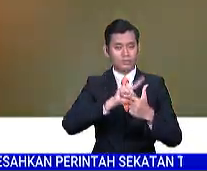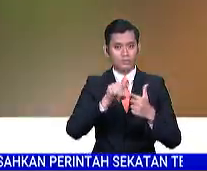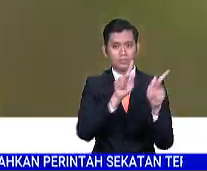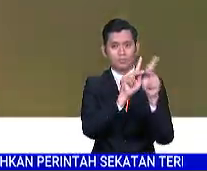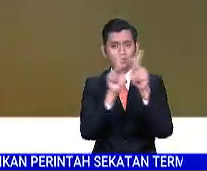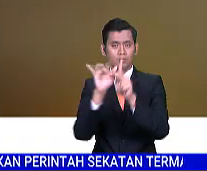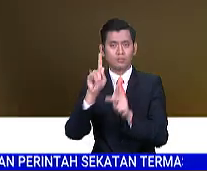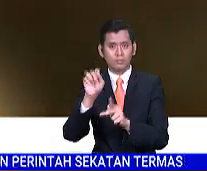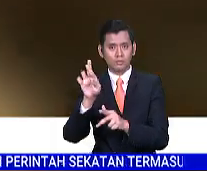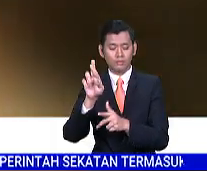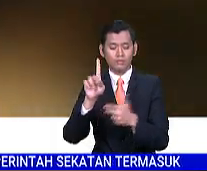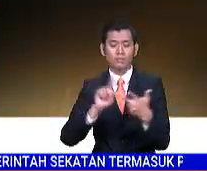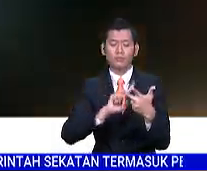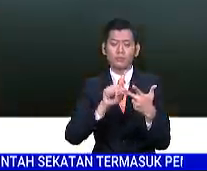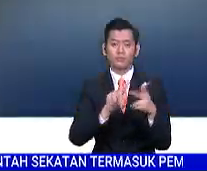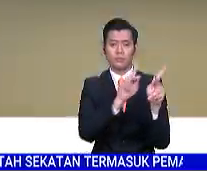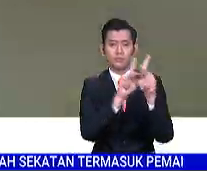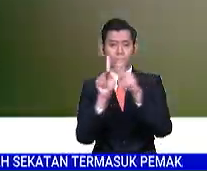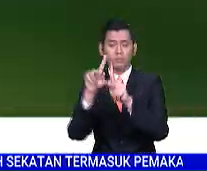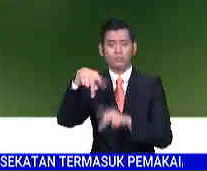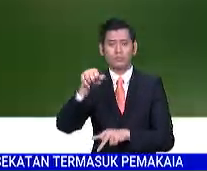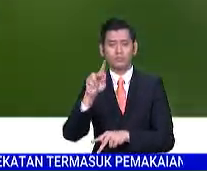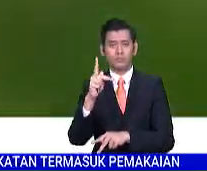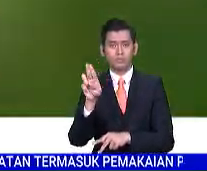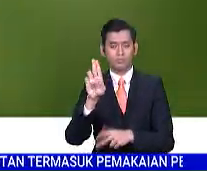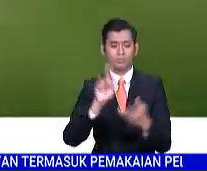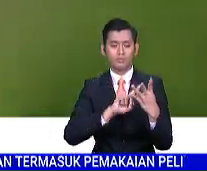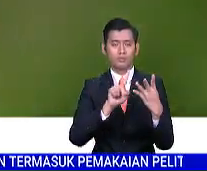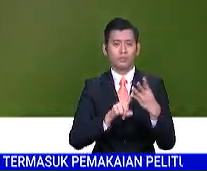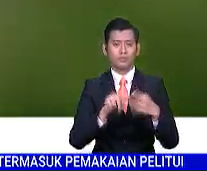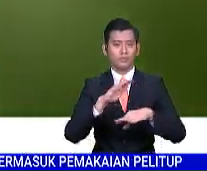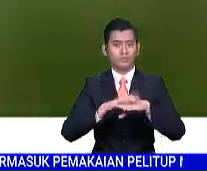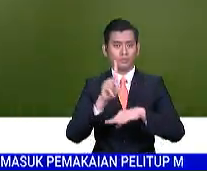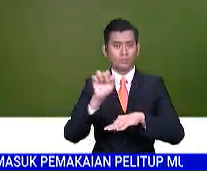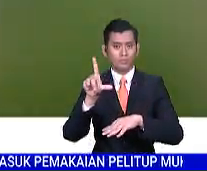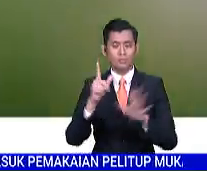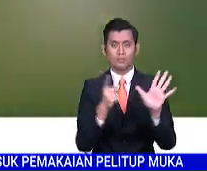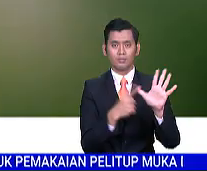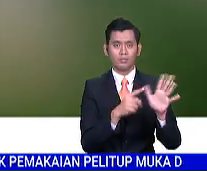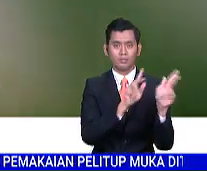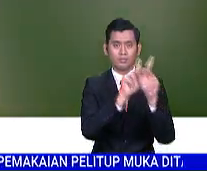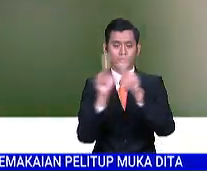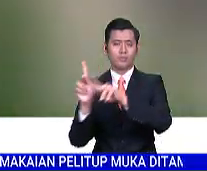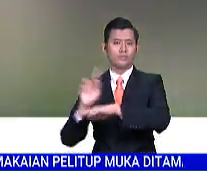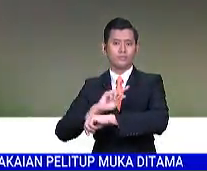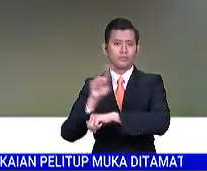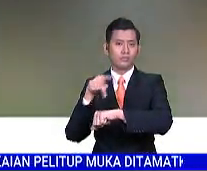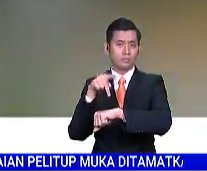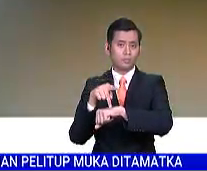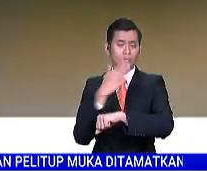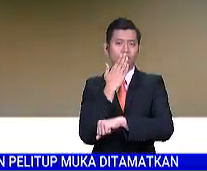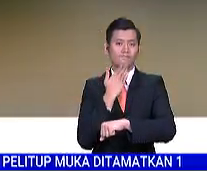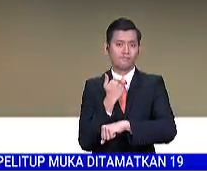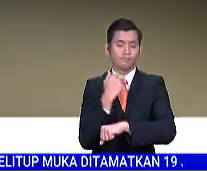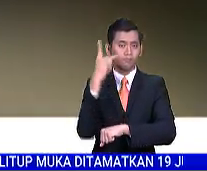Pengkalan Star Gong Baru, Kampung Teluk Paku, Kampung Atas Tol dan Kampung Pulau Manis Kuala Terengganu. Pusat